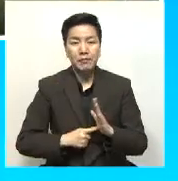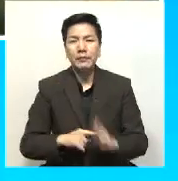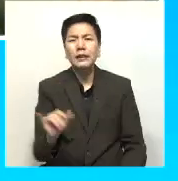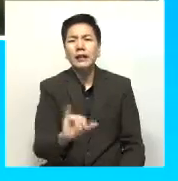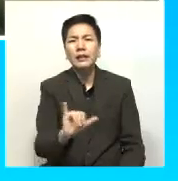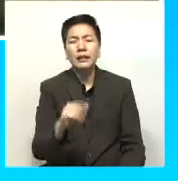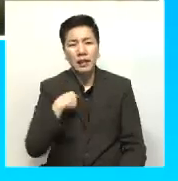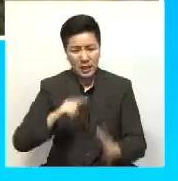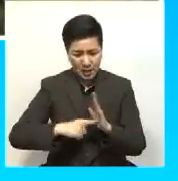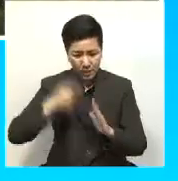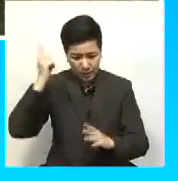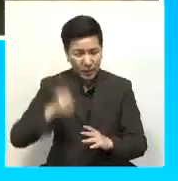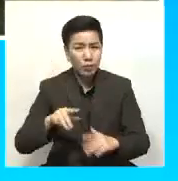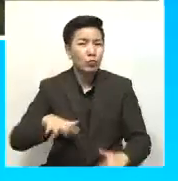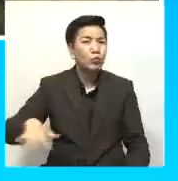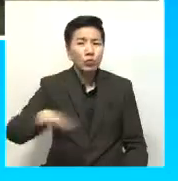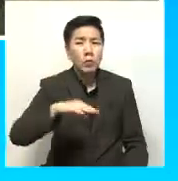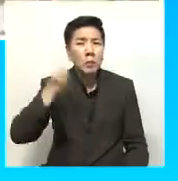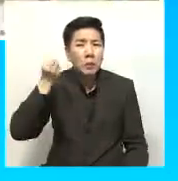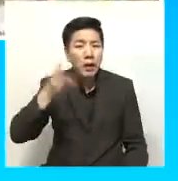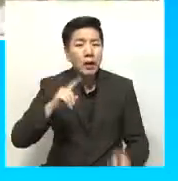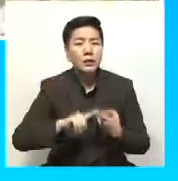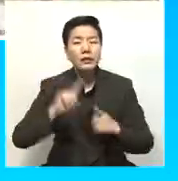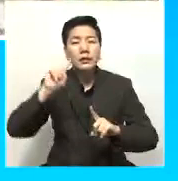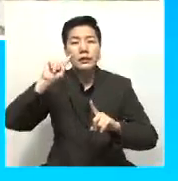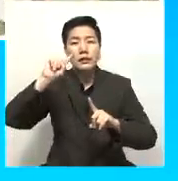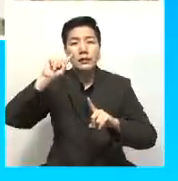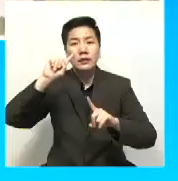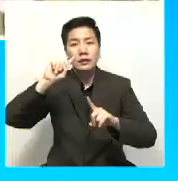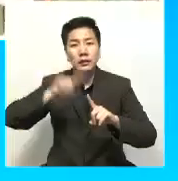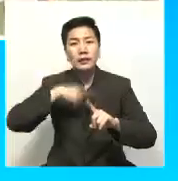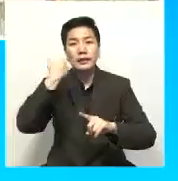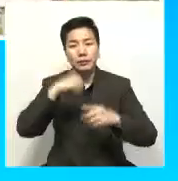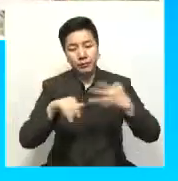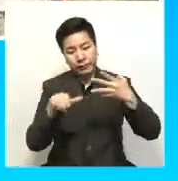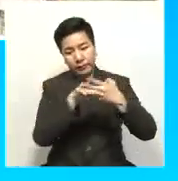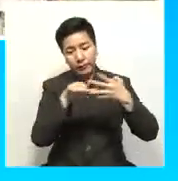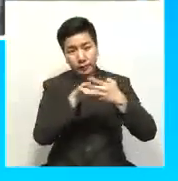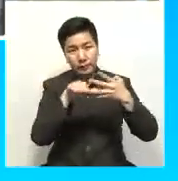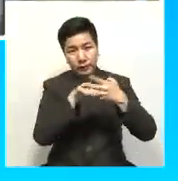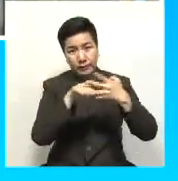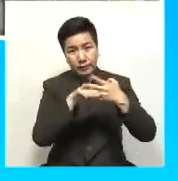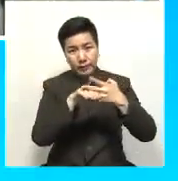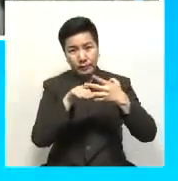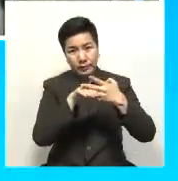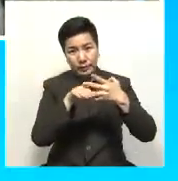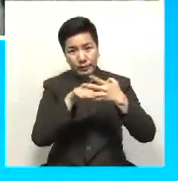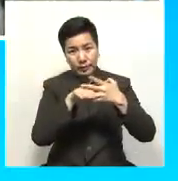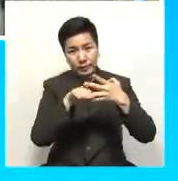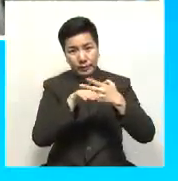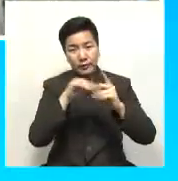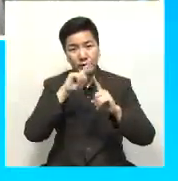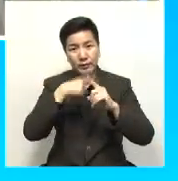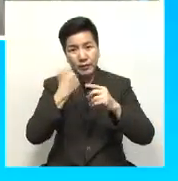มันจะเริ่มจริงๆโดยค่าเฉลี่ยแล้วจะประมาณช่วงประมาณกลางตุลานะฮะทุกๆปีที่ผ่านมาจะใกล้ๆช่วงนี้ประมาณกลางตุล